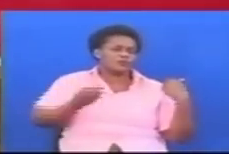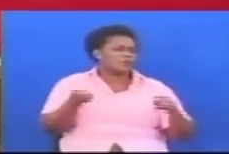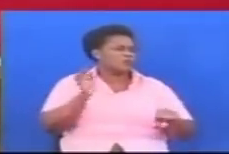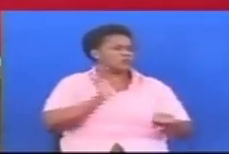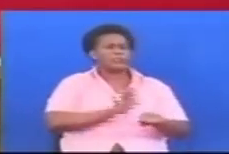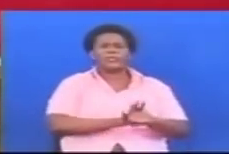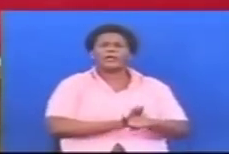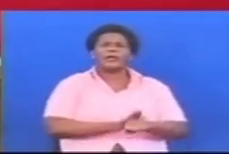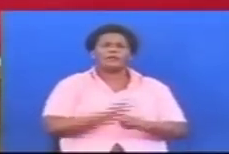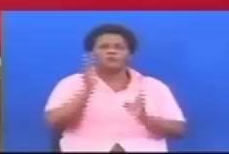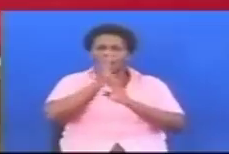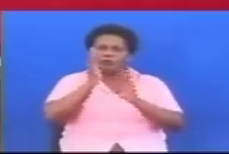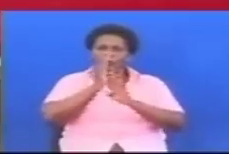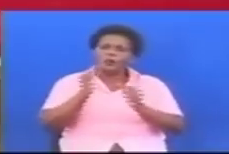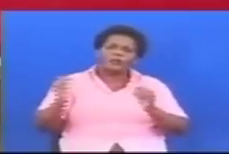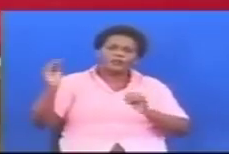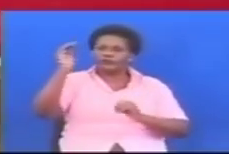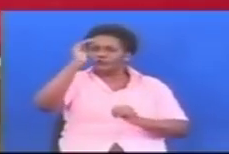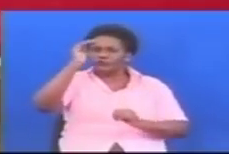Mheshimiwa Mwenyekiti,